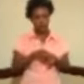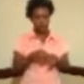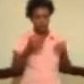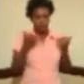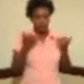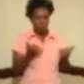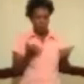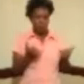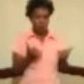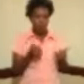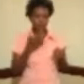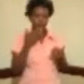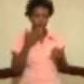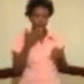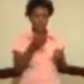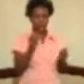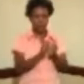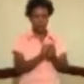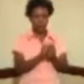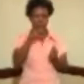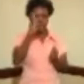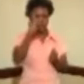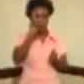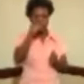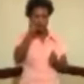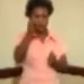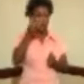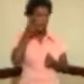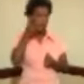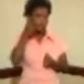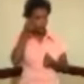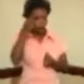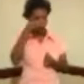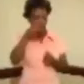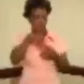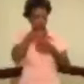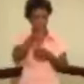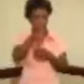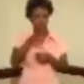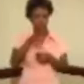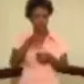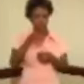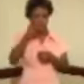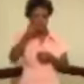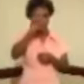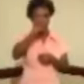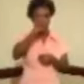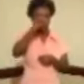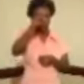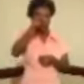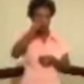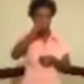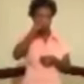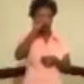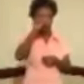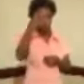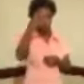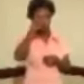à Digicel, nous-mêmes téléspectateurs qui suivent, nous capables voter. Alors nous rappelons que nous avons